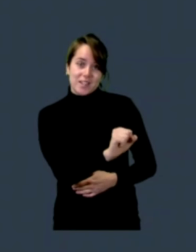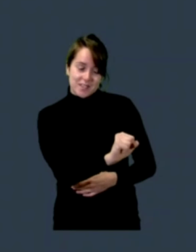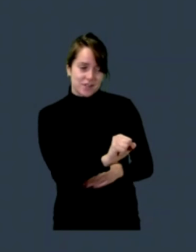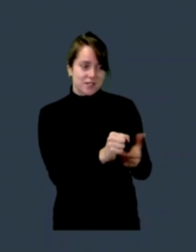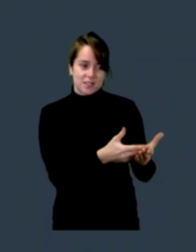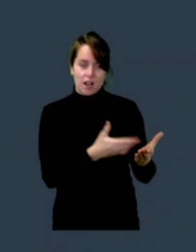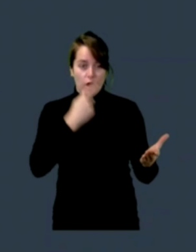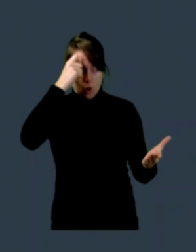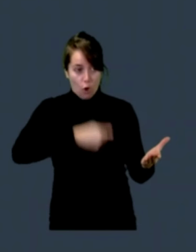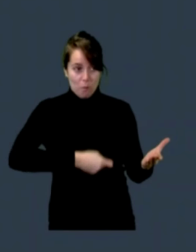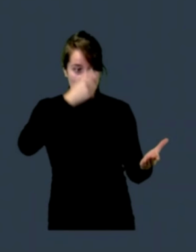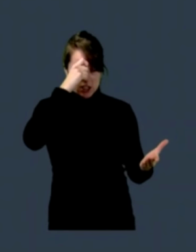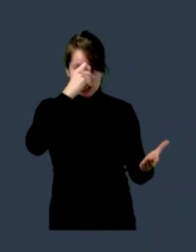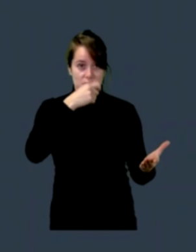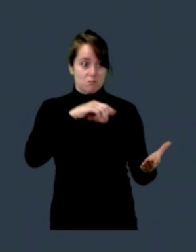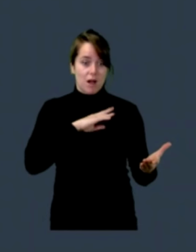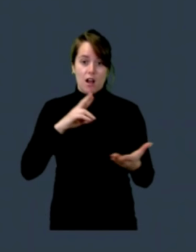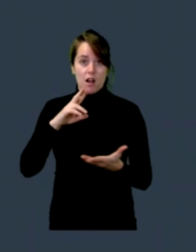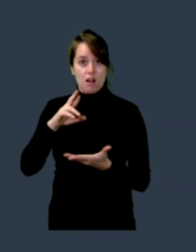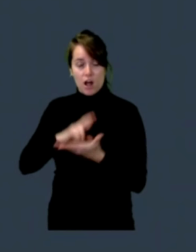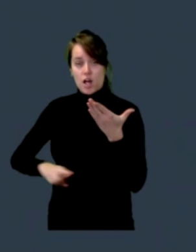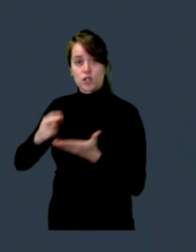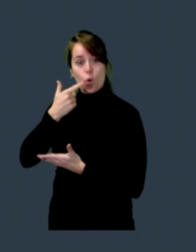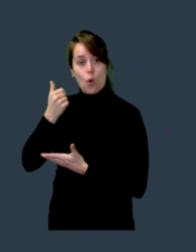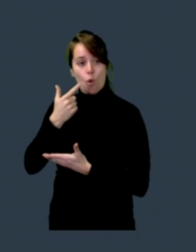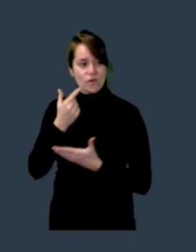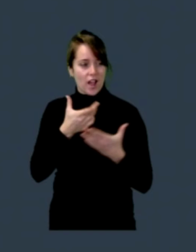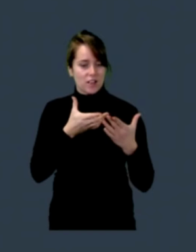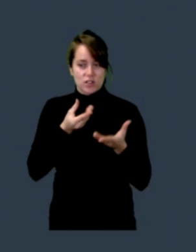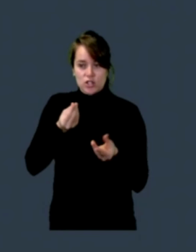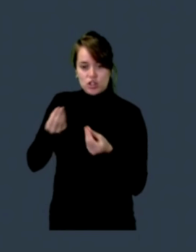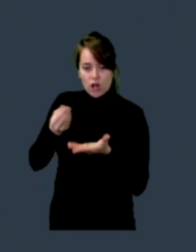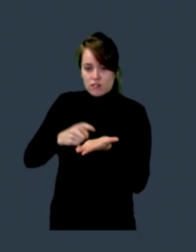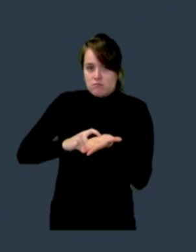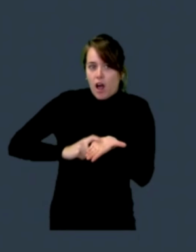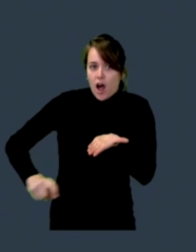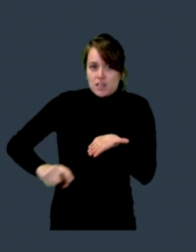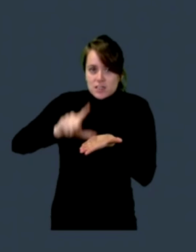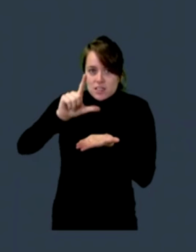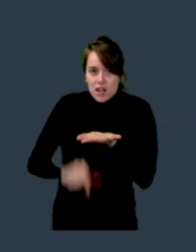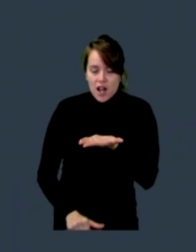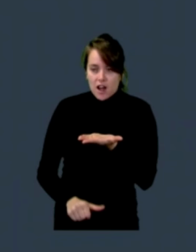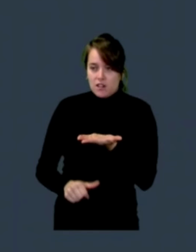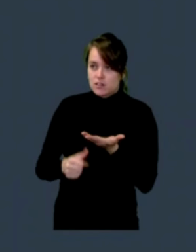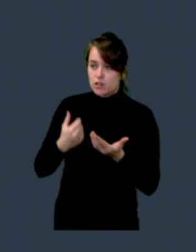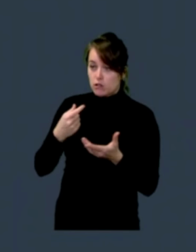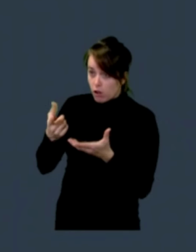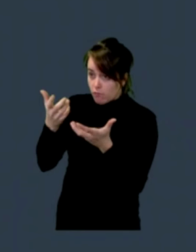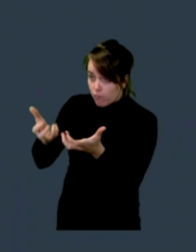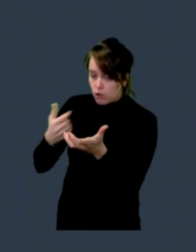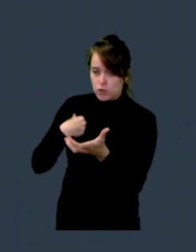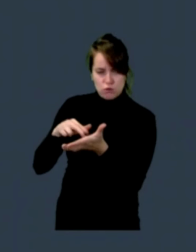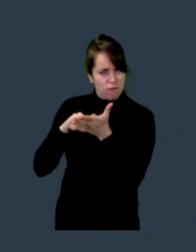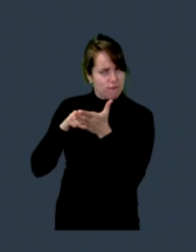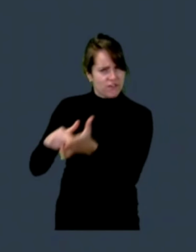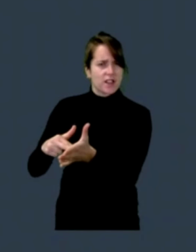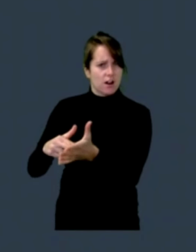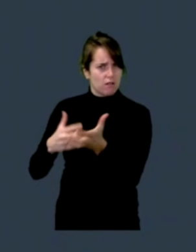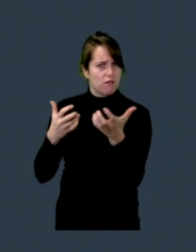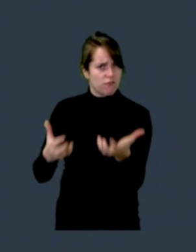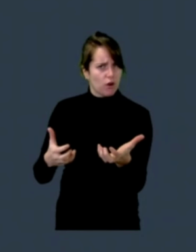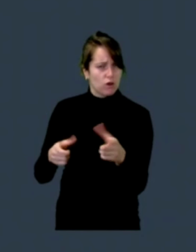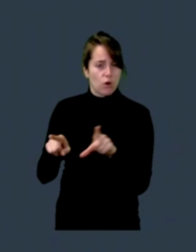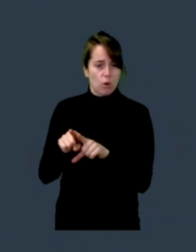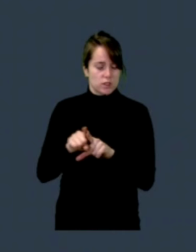empreinte pour l'Auvergne, c'est rester fidèle à ce qu'il a voulu, c'est s'employer à faire en sorte que